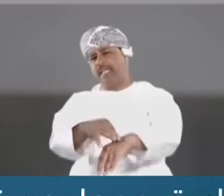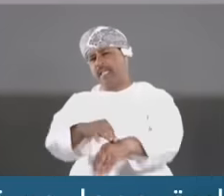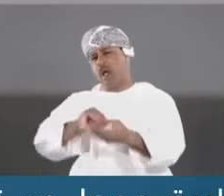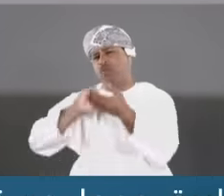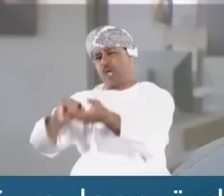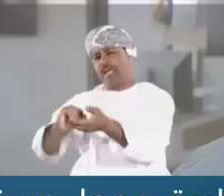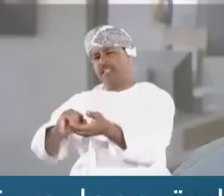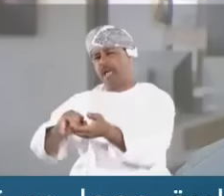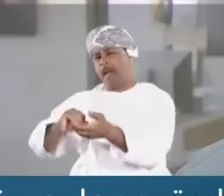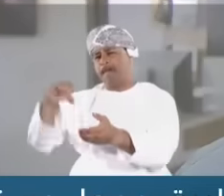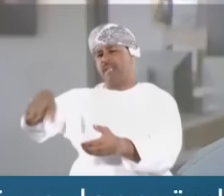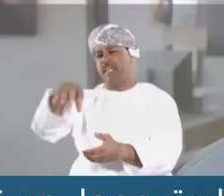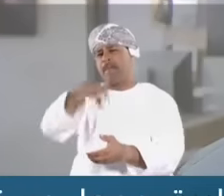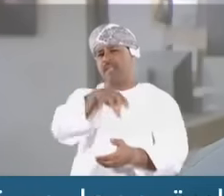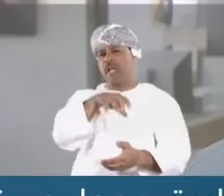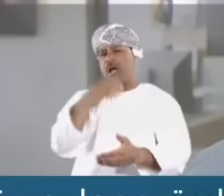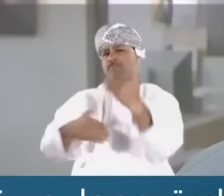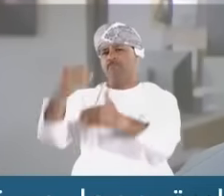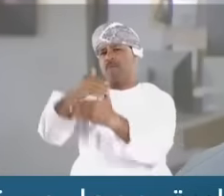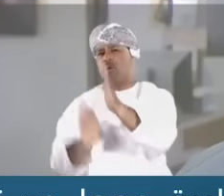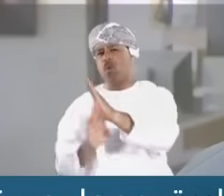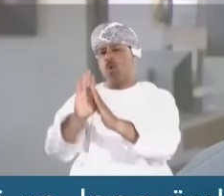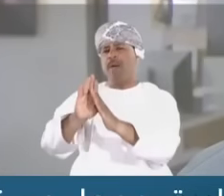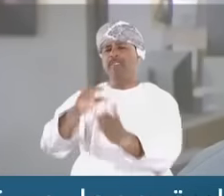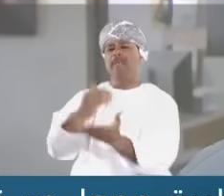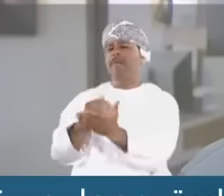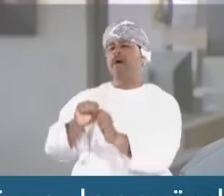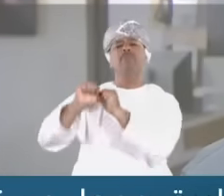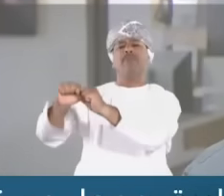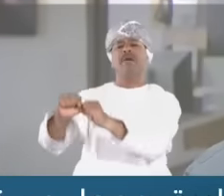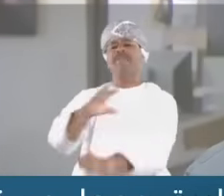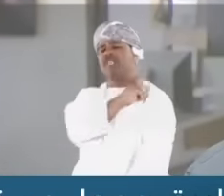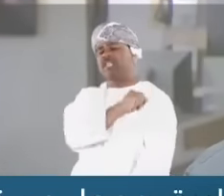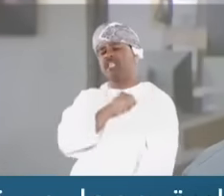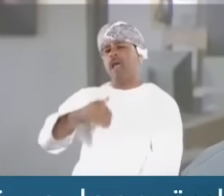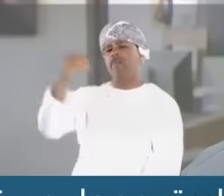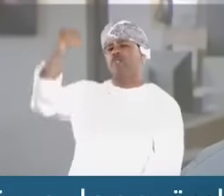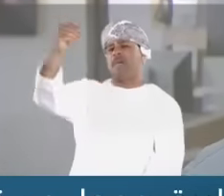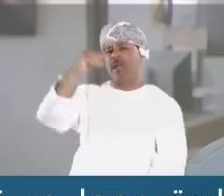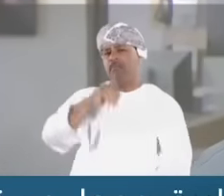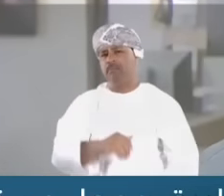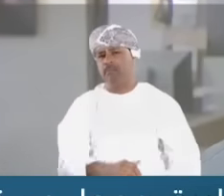لتطوير المنطقة جيم بصفتها جزء من الدولة الفلسطينية المرتقبة.